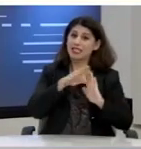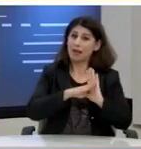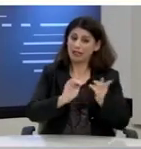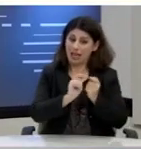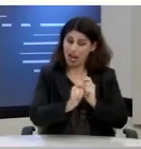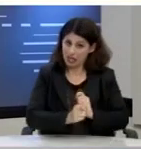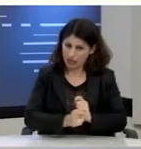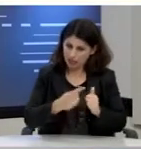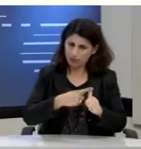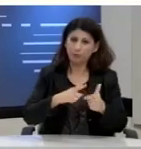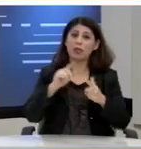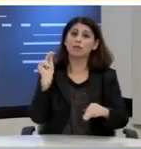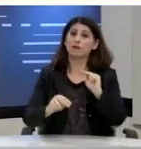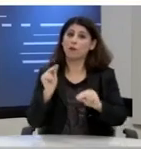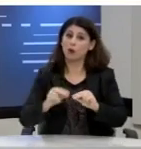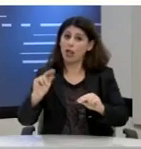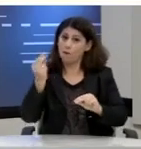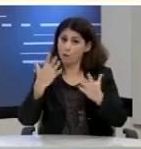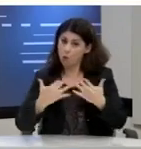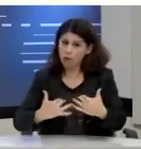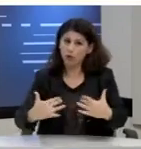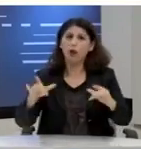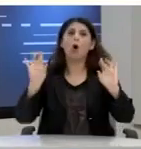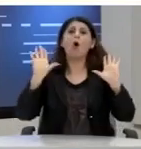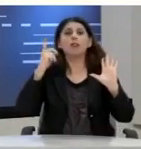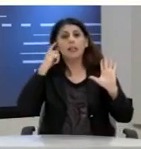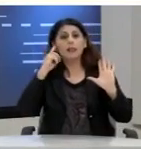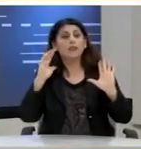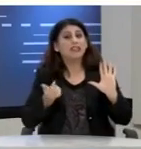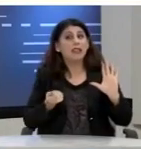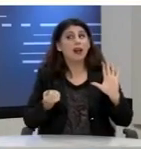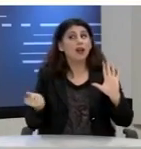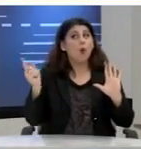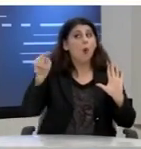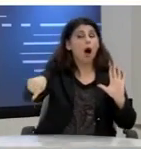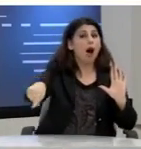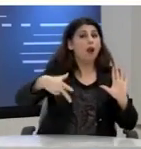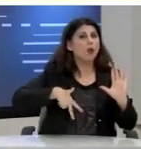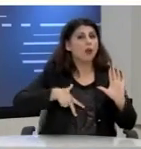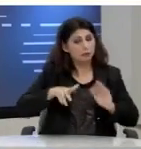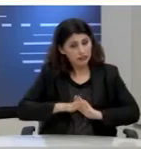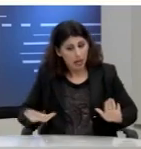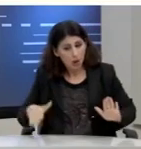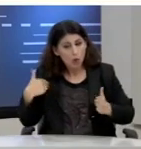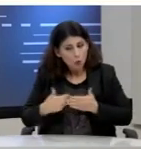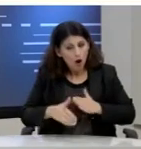συνταγματικές αλλαγές και ψηφοφορίες στη Βουλή χωρίς να ξέρουμε τι θα κάνει το άλλο μέρος, αφού τελειώσουμε?